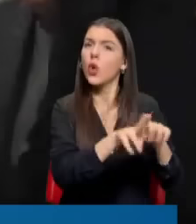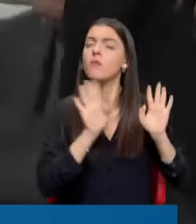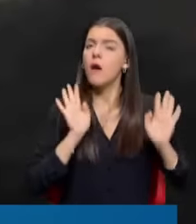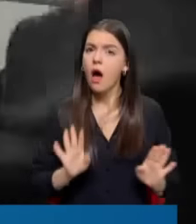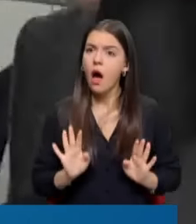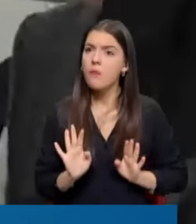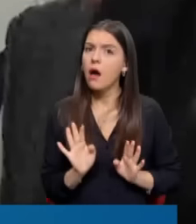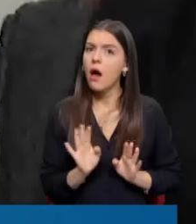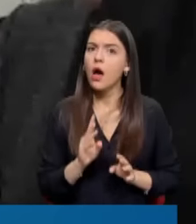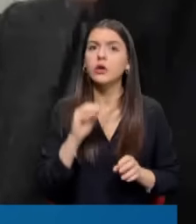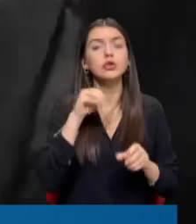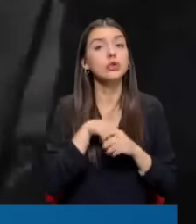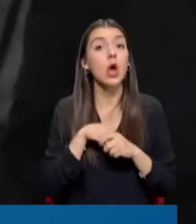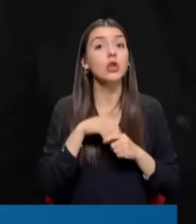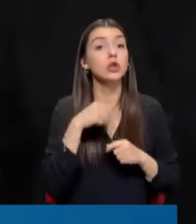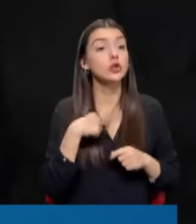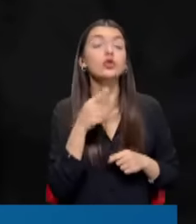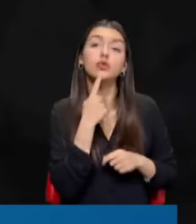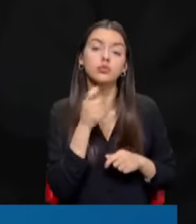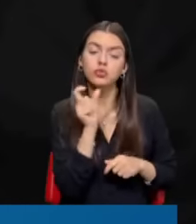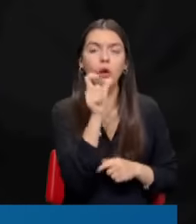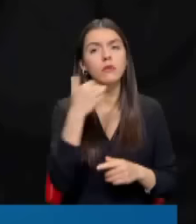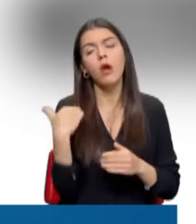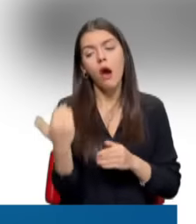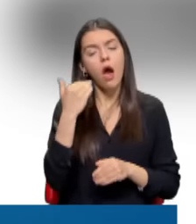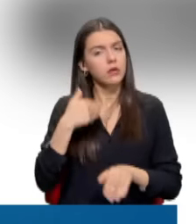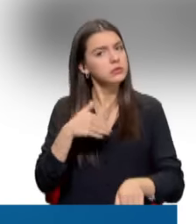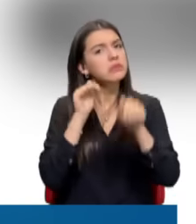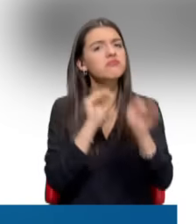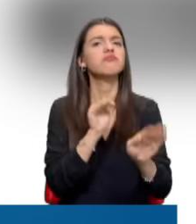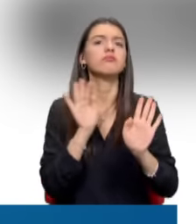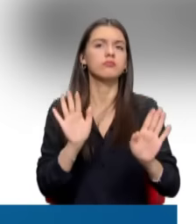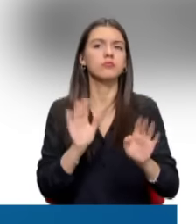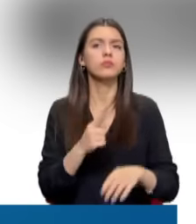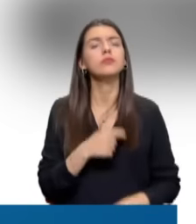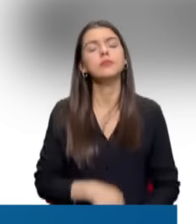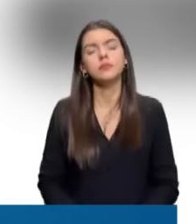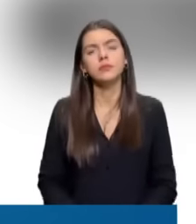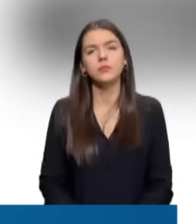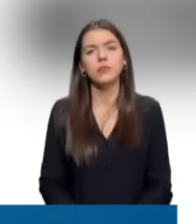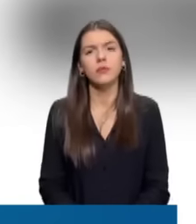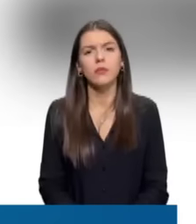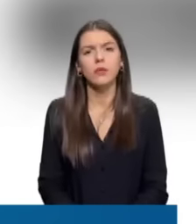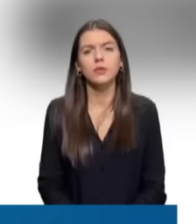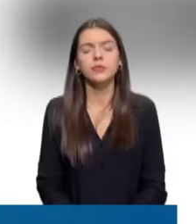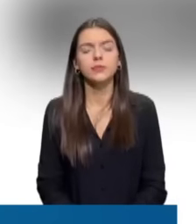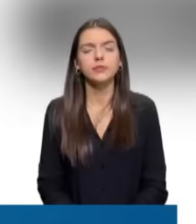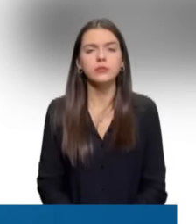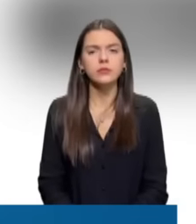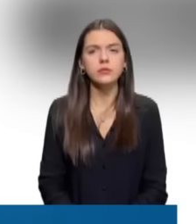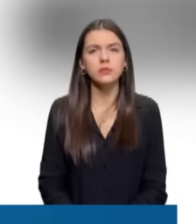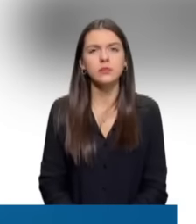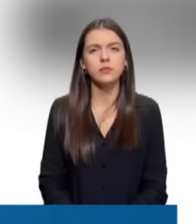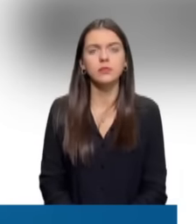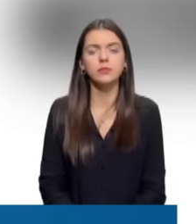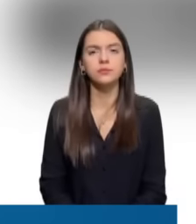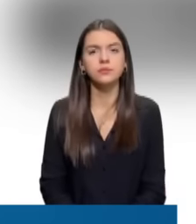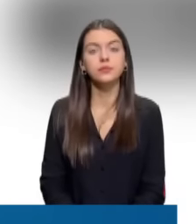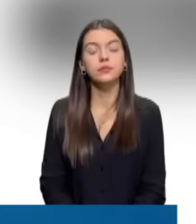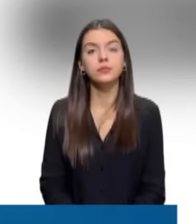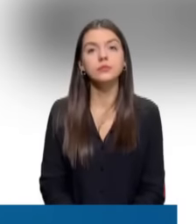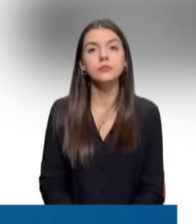yükselen tepkiler üzerine sözlerimin arkasındayım dedi. Söylediğim her kelimenin sonuna kadar arkasındayım. İsrail'le serbest